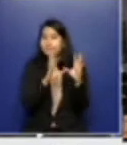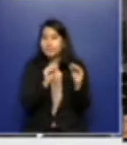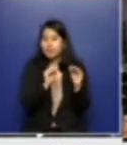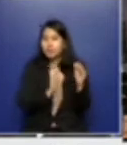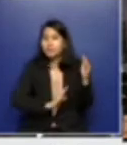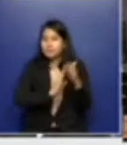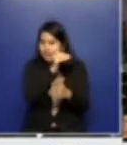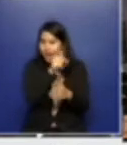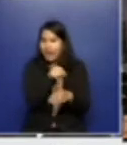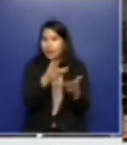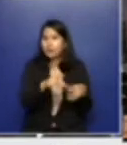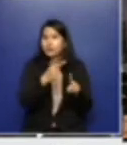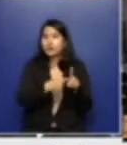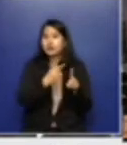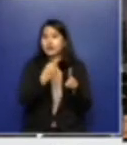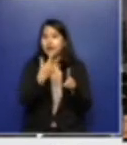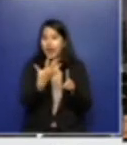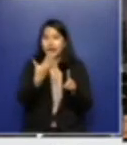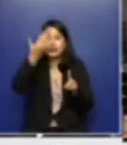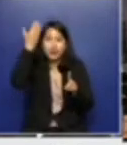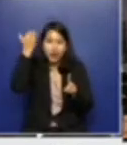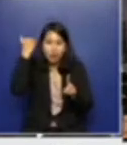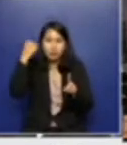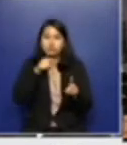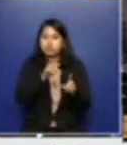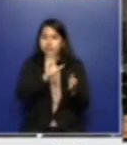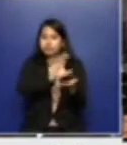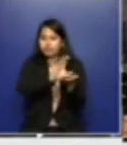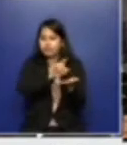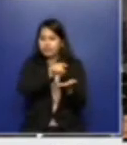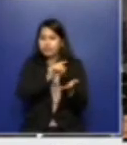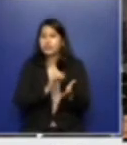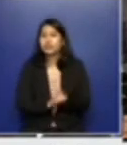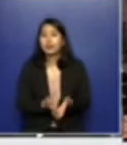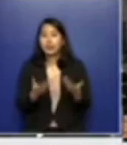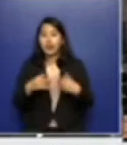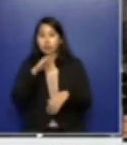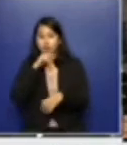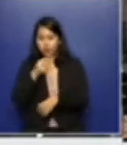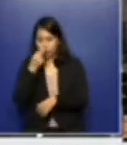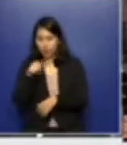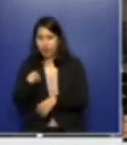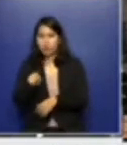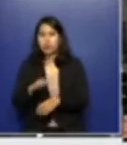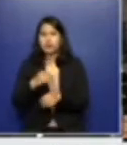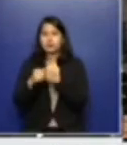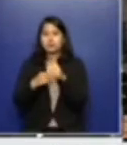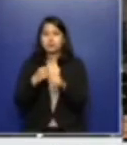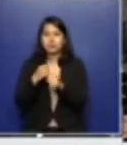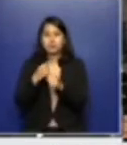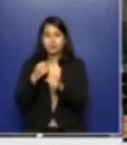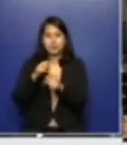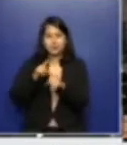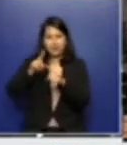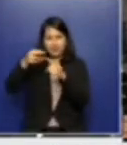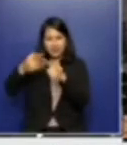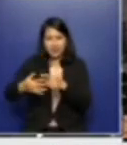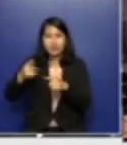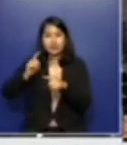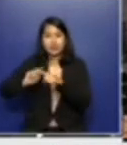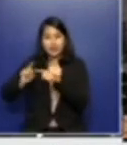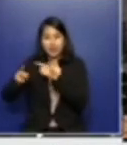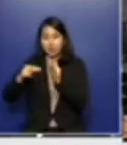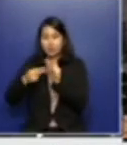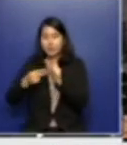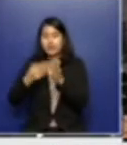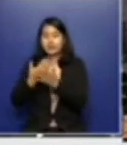กนี้ไปแล้วตั้งแต่เดือนพฤษภาคมที่ผ่านมานอกจากนี้ค่ะถ้าเราไปดูรายละเอียดงบประมาณอื่นๆจะพบว่าเป็นการจัด